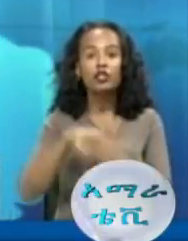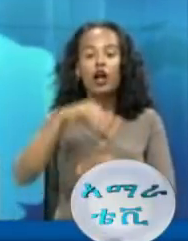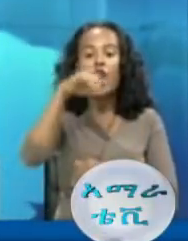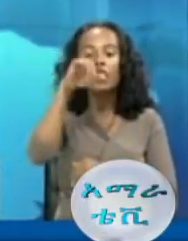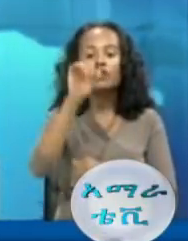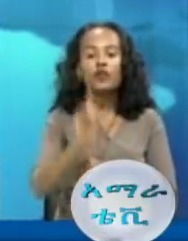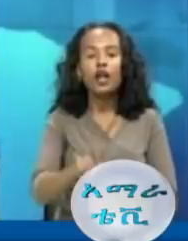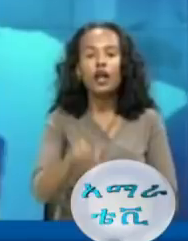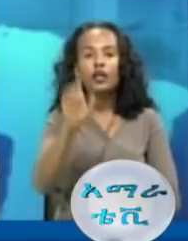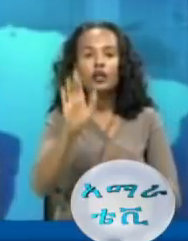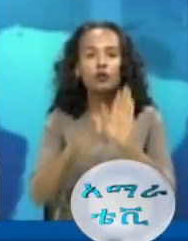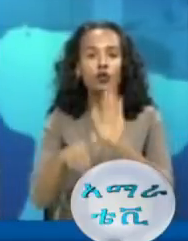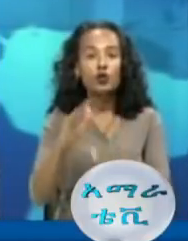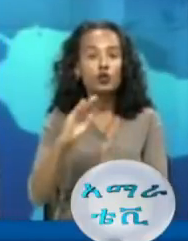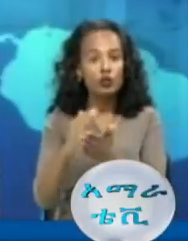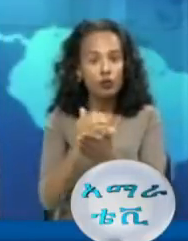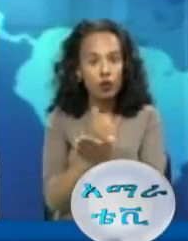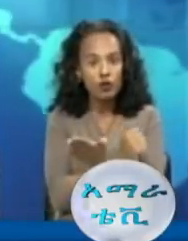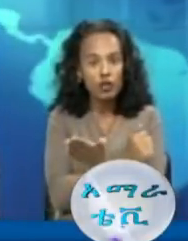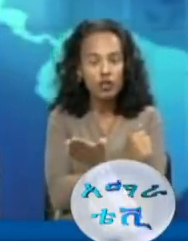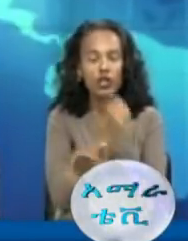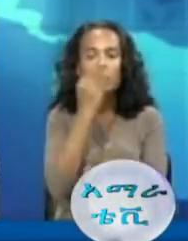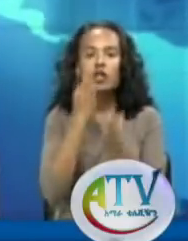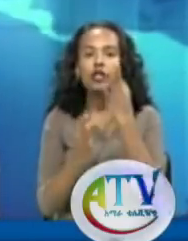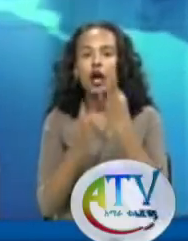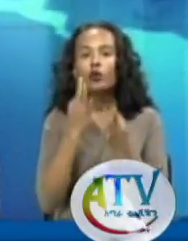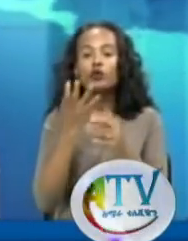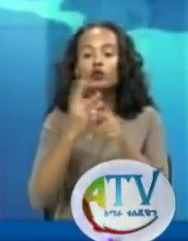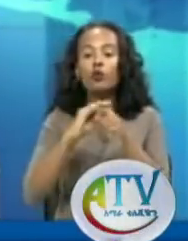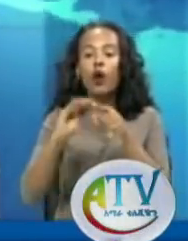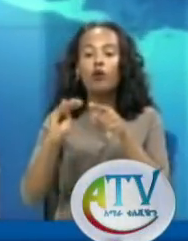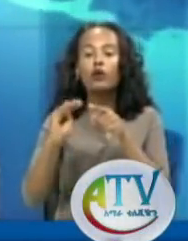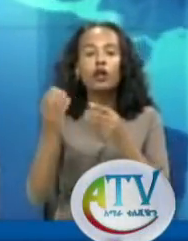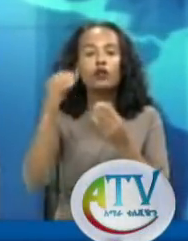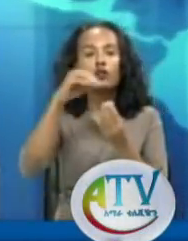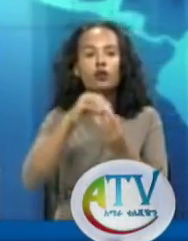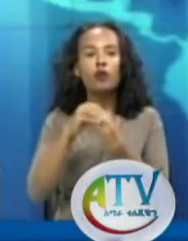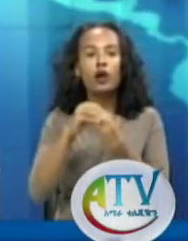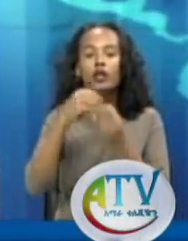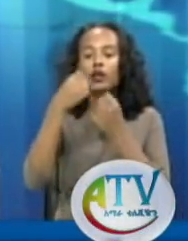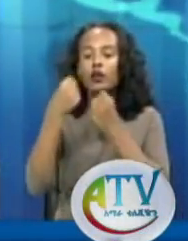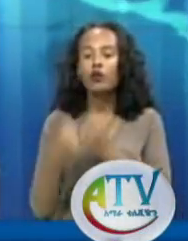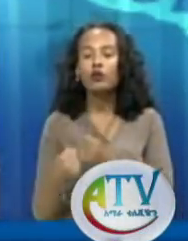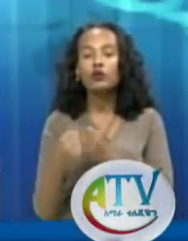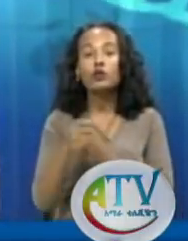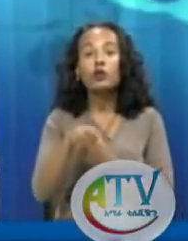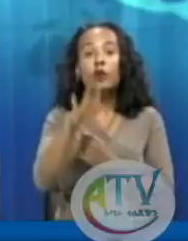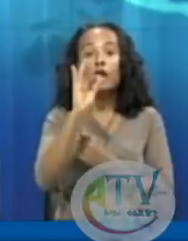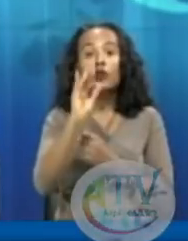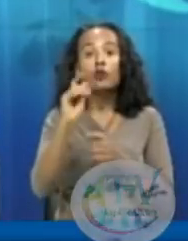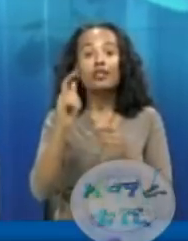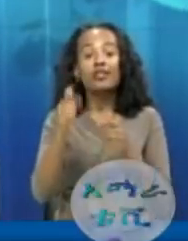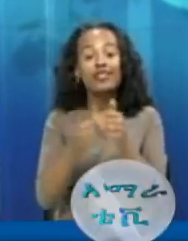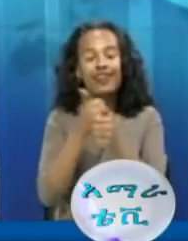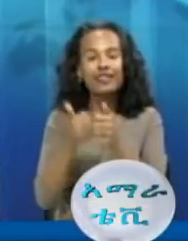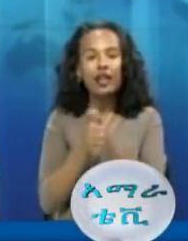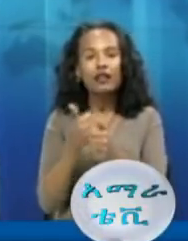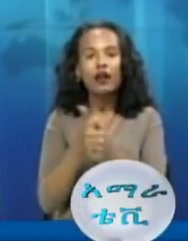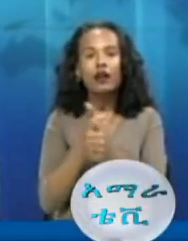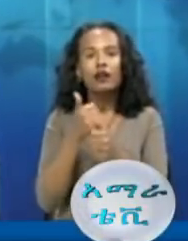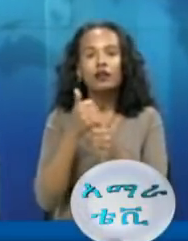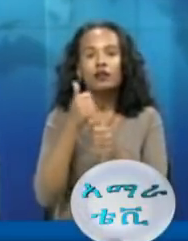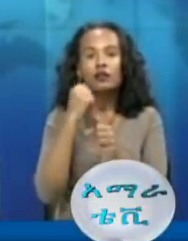አስፈላጊ እርምጃዎችን መውሰድ፣ ዳኞች ሙያዊና ተጨማሪ ክህሎቶች የሚያገኙበትን ተከታታይ